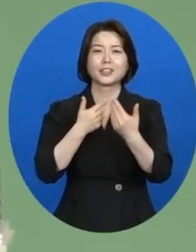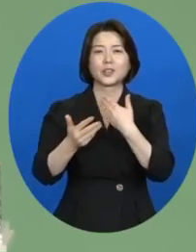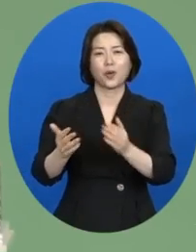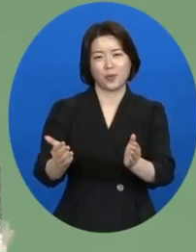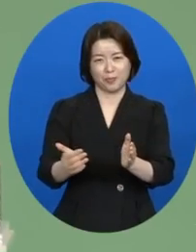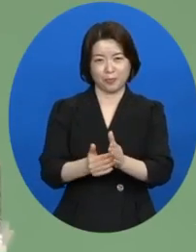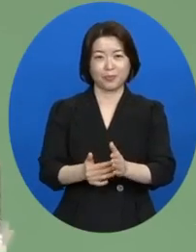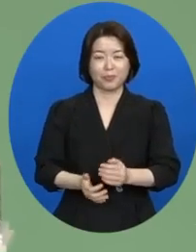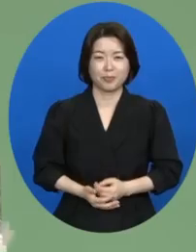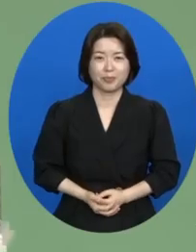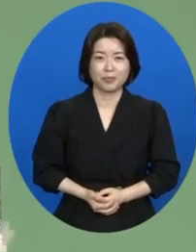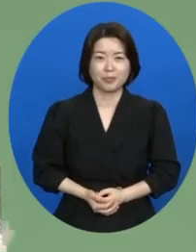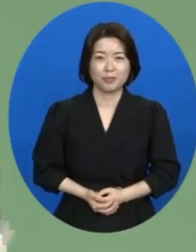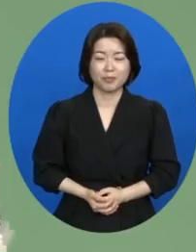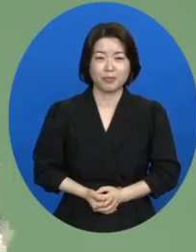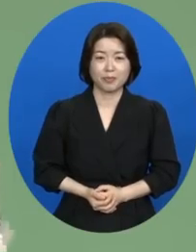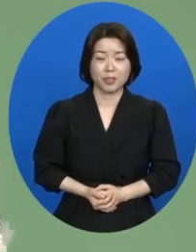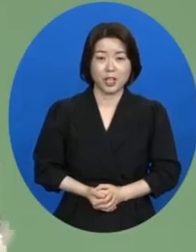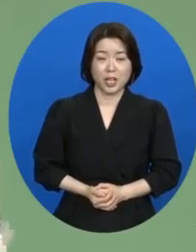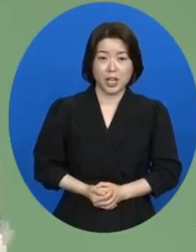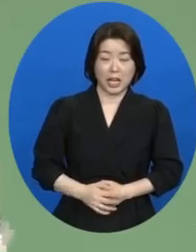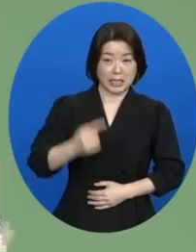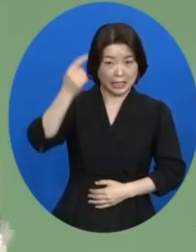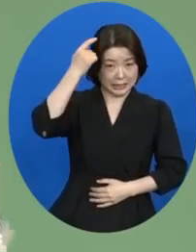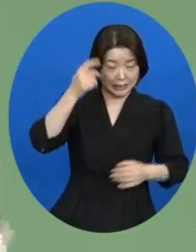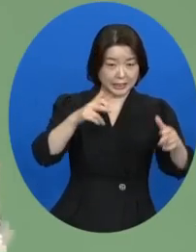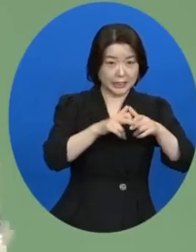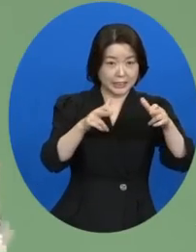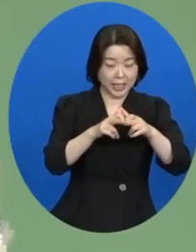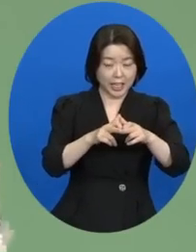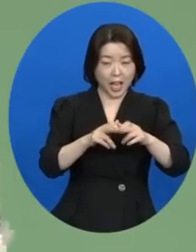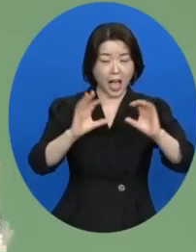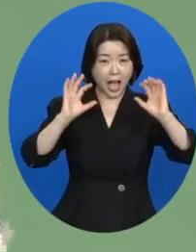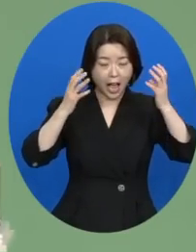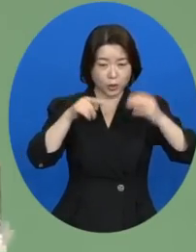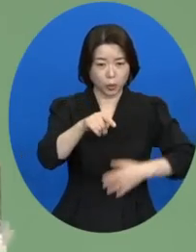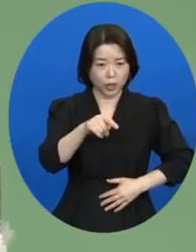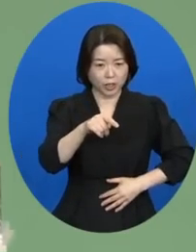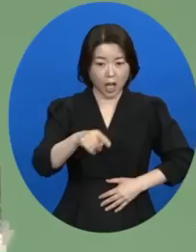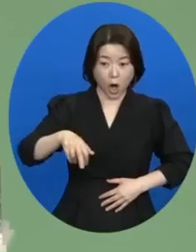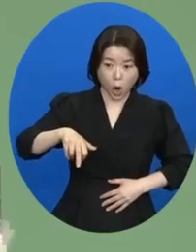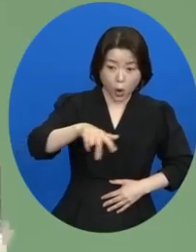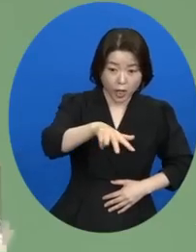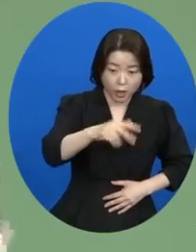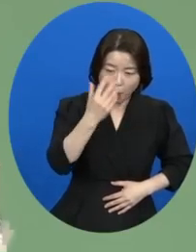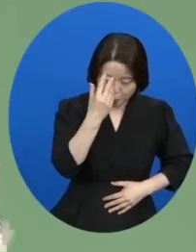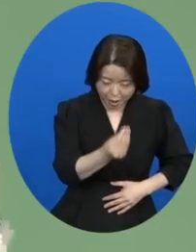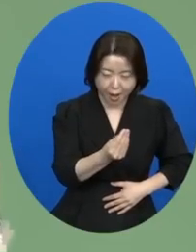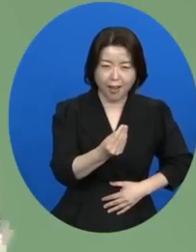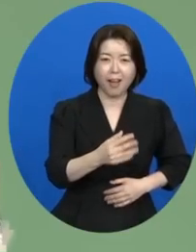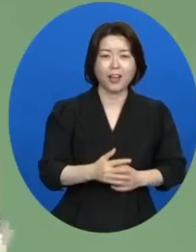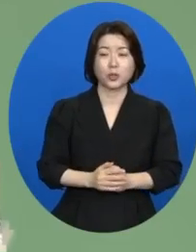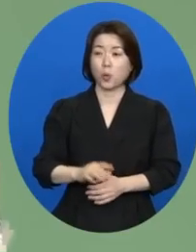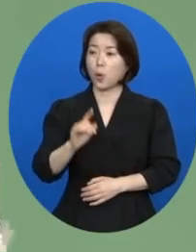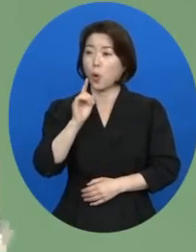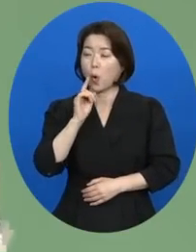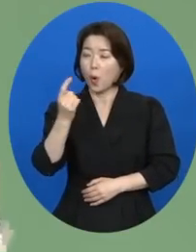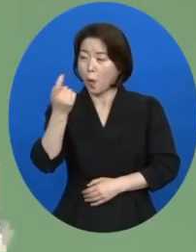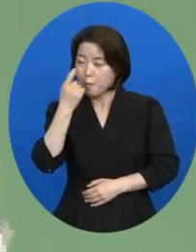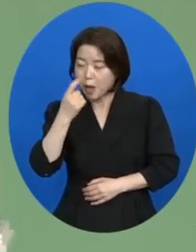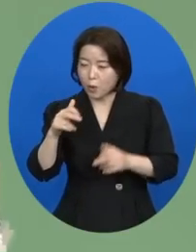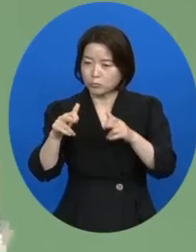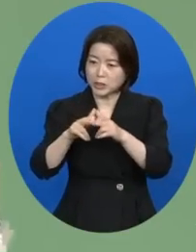경험하였습니다. 사지마비 뇌손마비 아이가 걷게 되는 것을 보게 하셨고 배운장애 어린이가